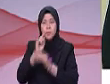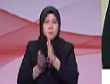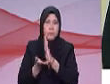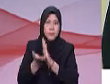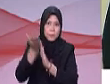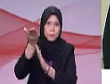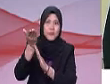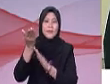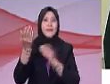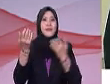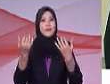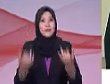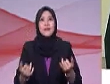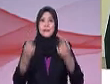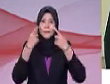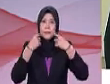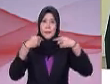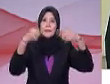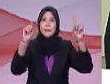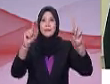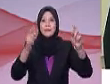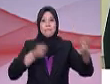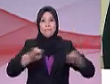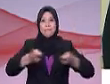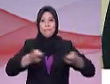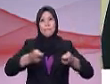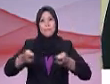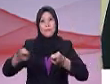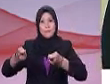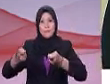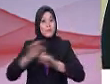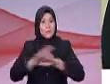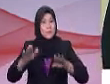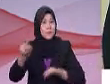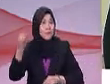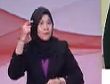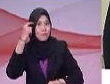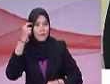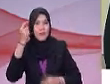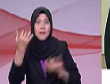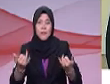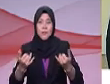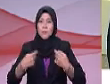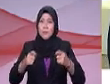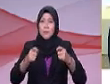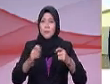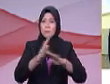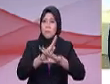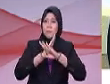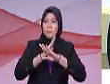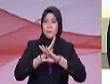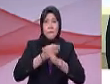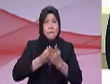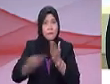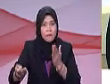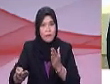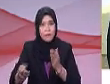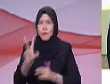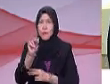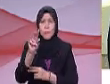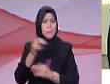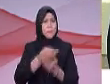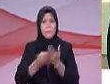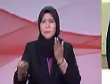inilah ukuran kejayaan kita. Jangan kita anggap bahawa langkah kita memerangi COVID ini gagal. Tidak